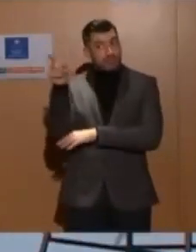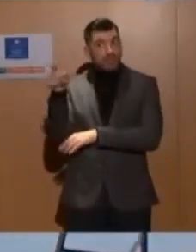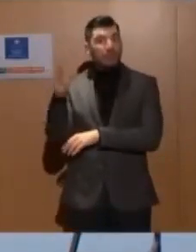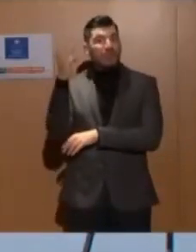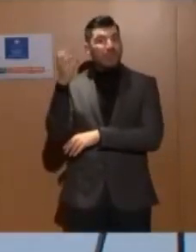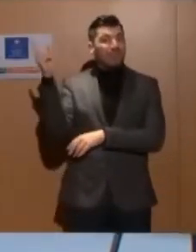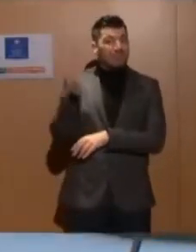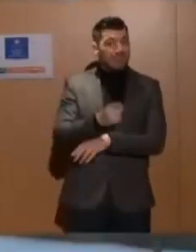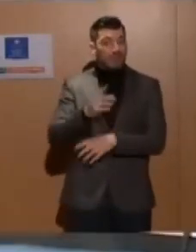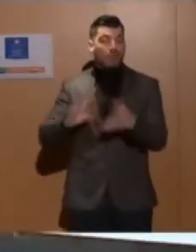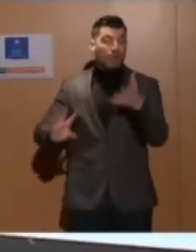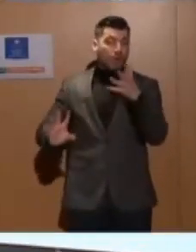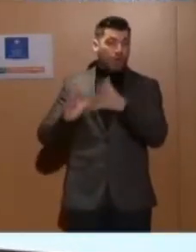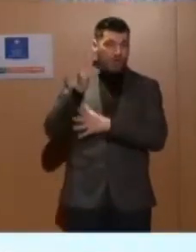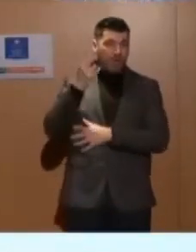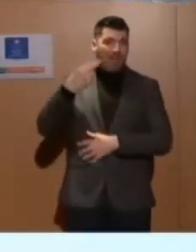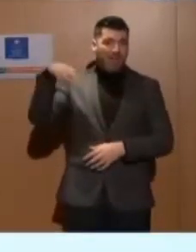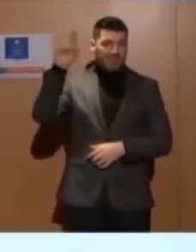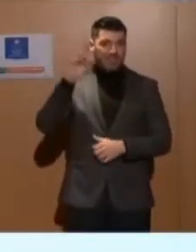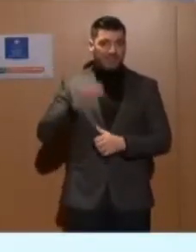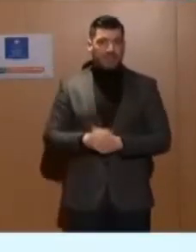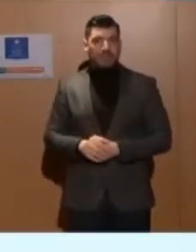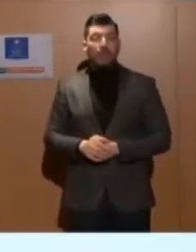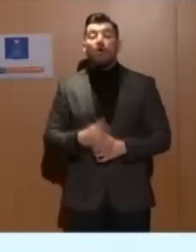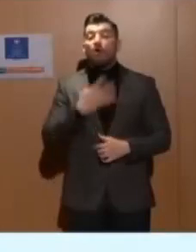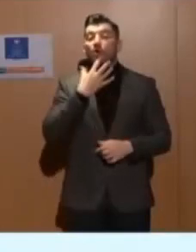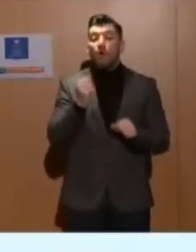προϋπολογισμού, γιατί όλα αυτά, όπως είπαμε, τα έργα για να γίνουν